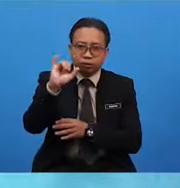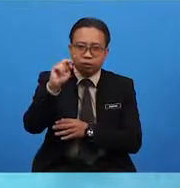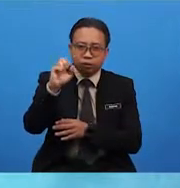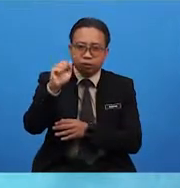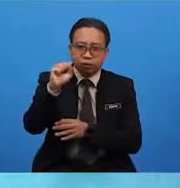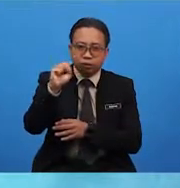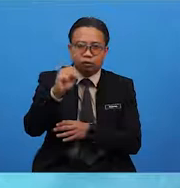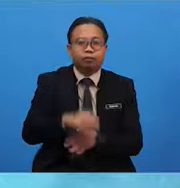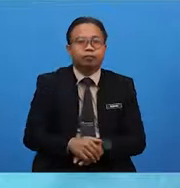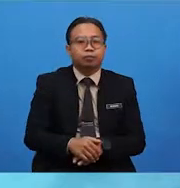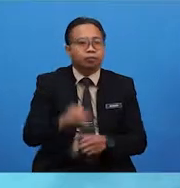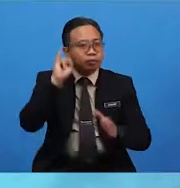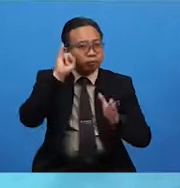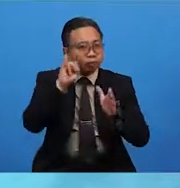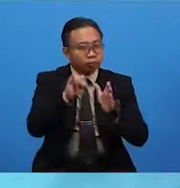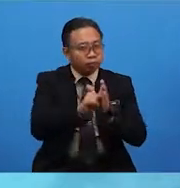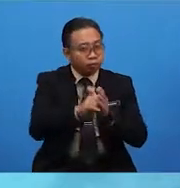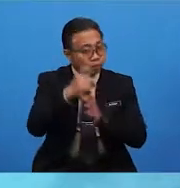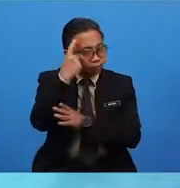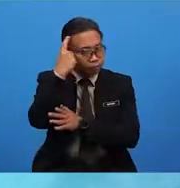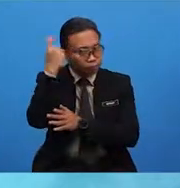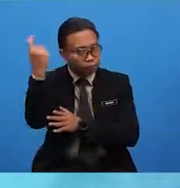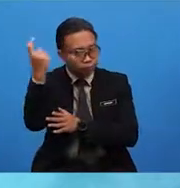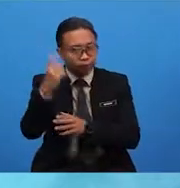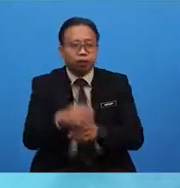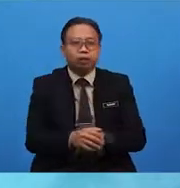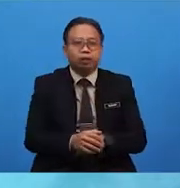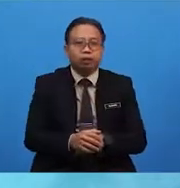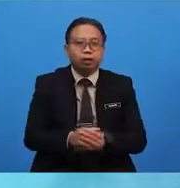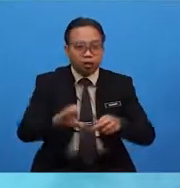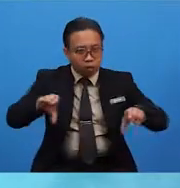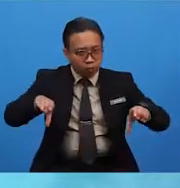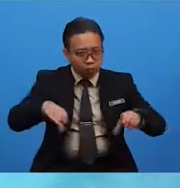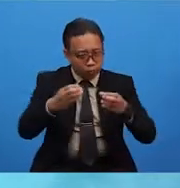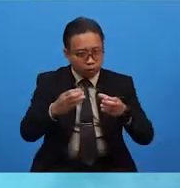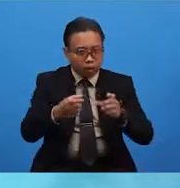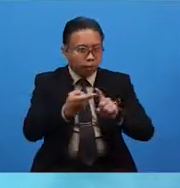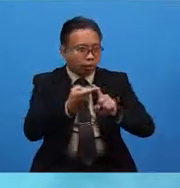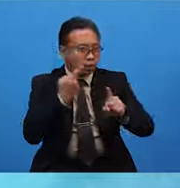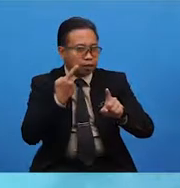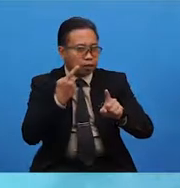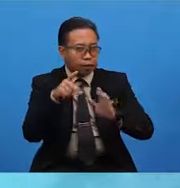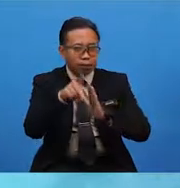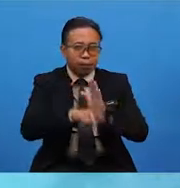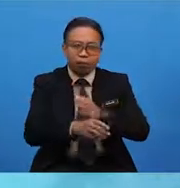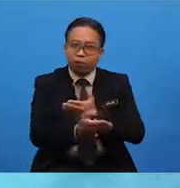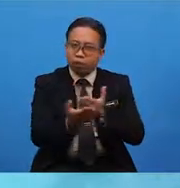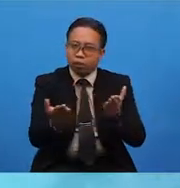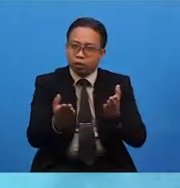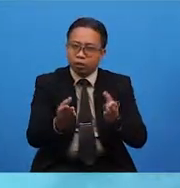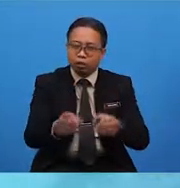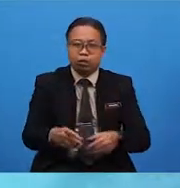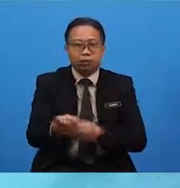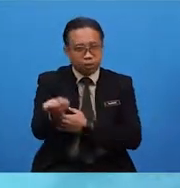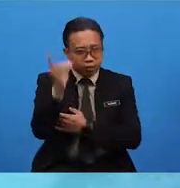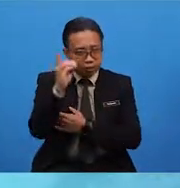sebagai ilustrasi khayalan gizi ini dihasilkan dari pada pengolahan daya cipta